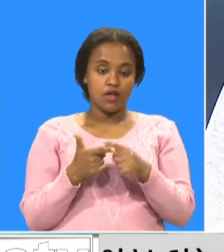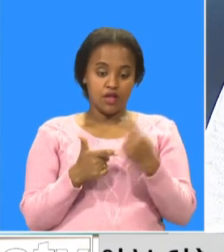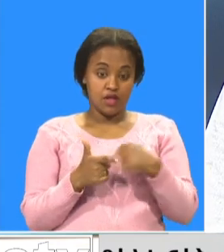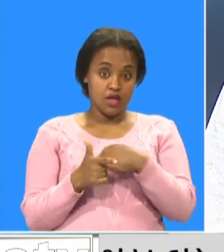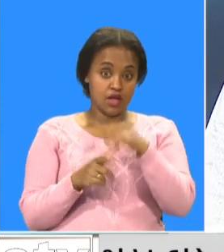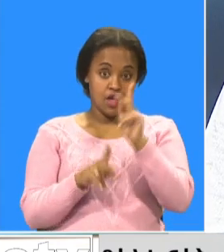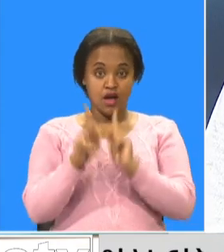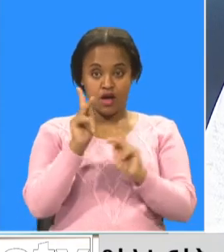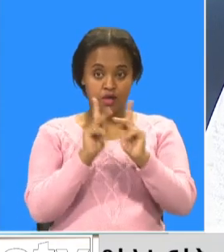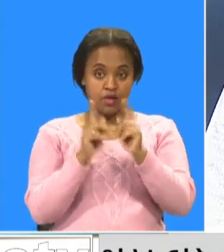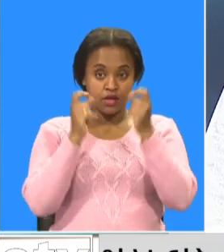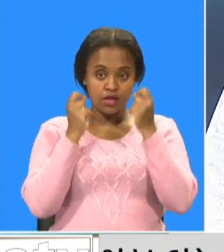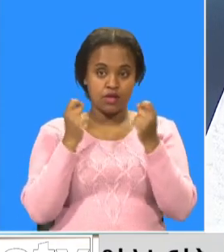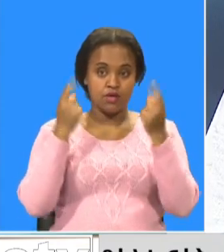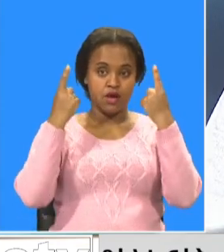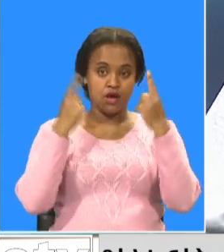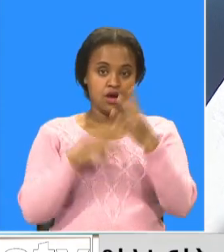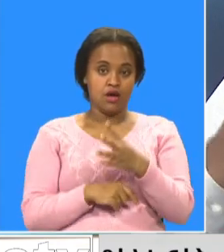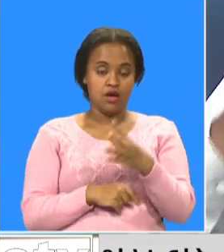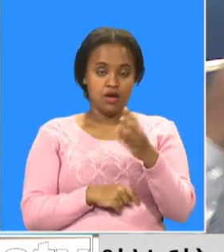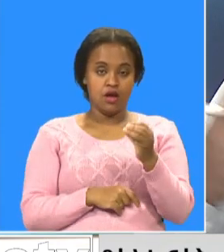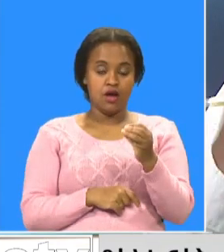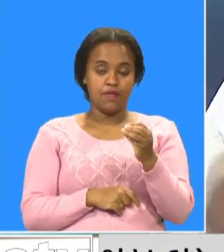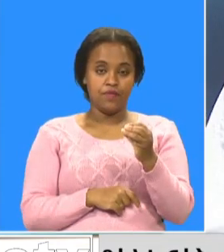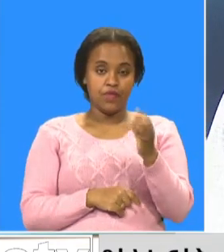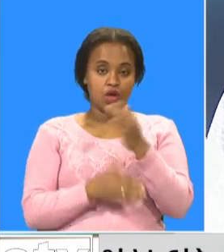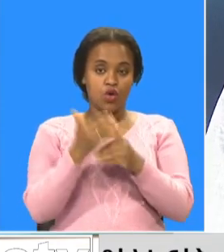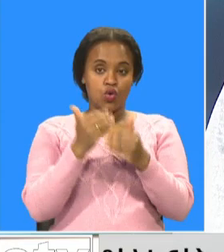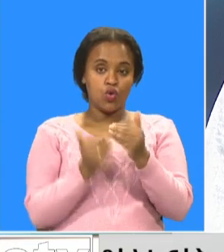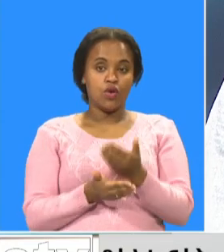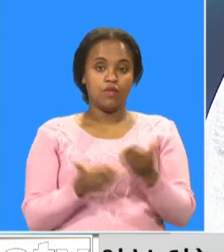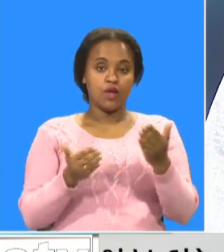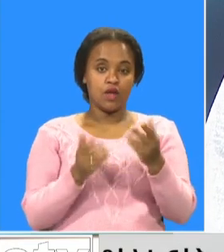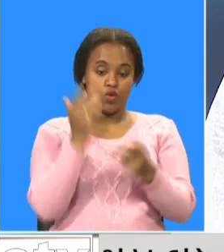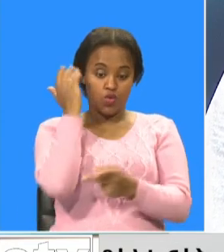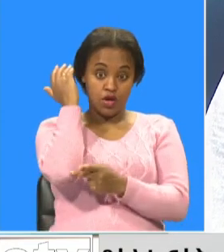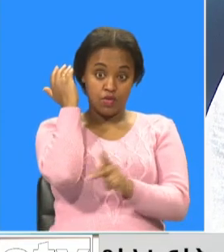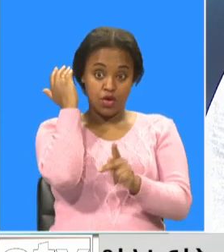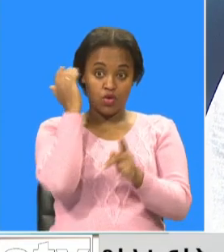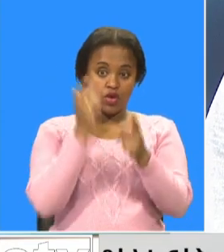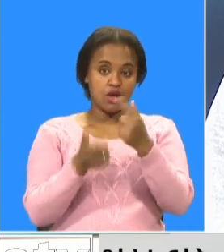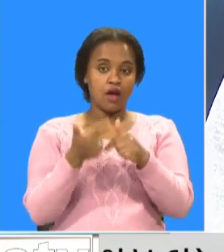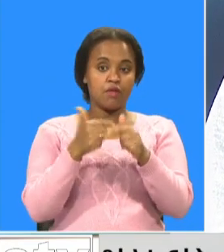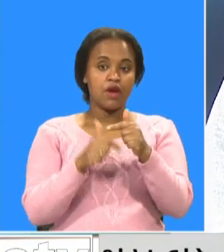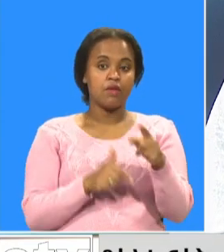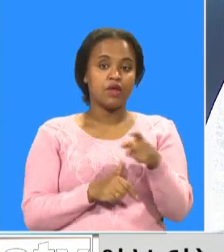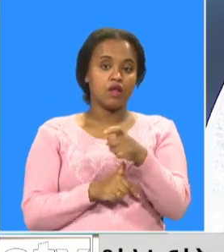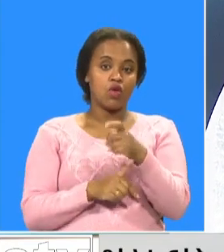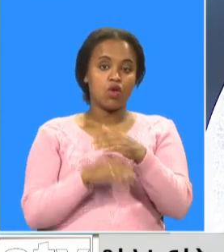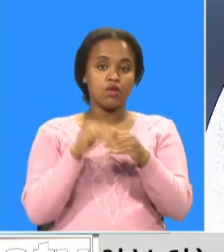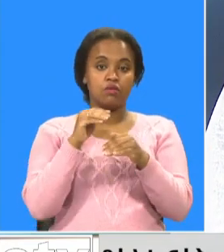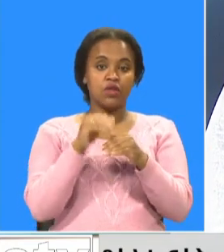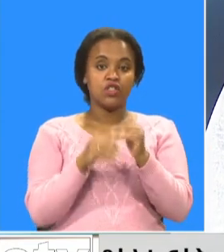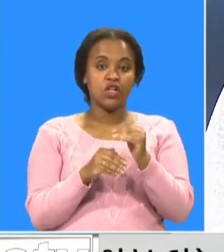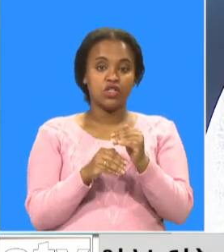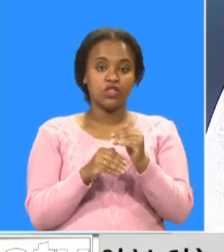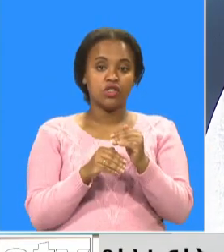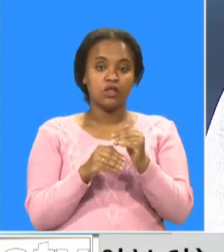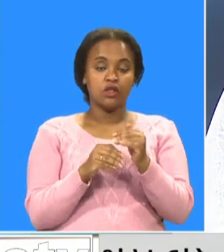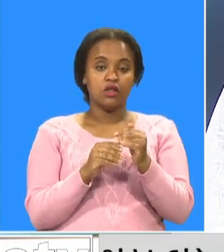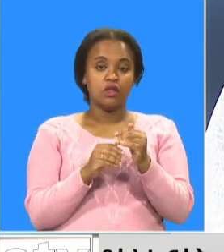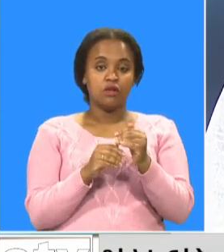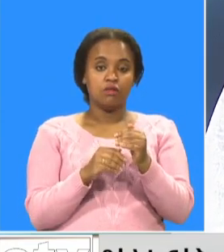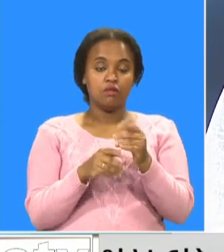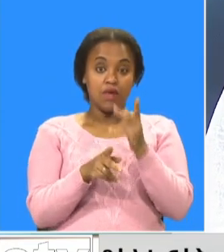የኛ ህብረተሰብ አረዳድ እና ሁሉንም ነገር ወደ ፖለቲካ የሚናመጣ ከሆነ በእጃችን